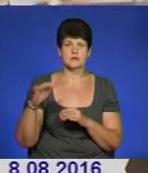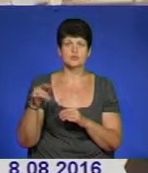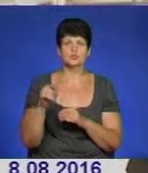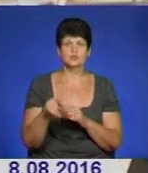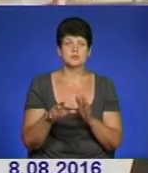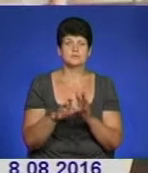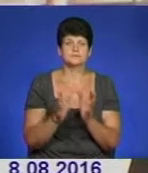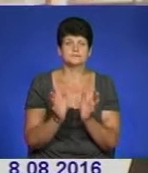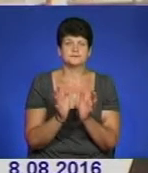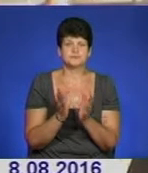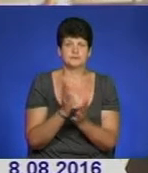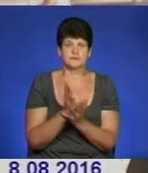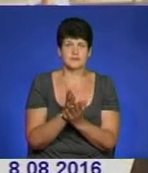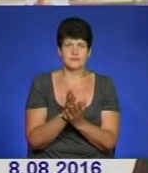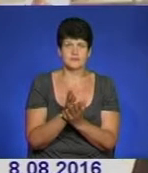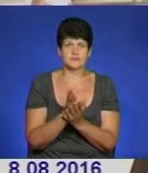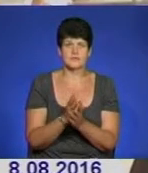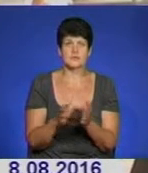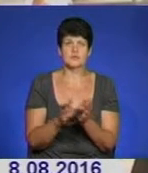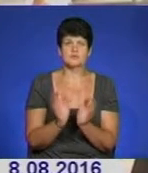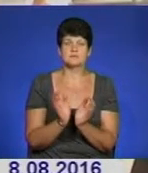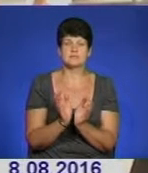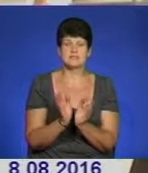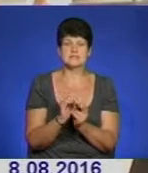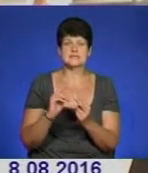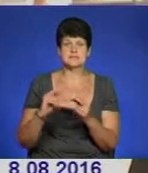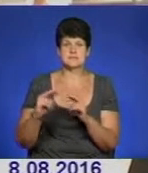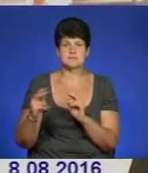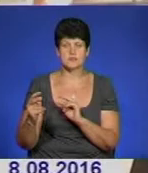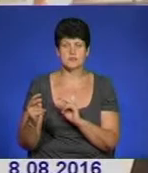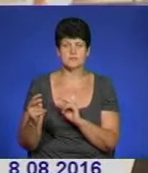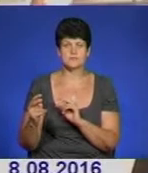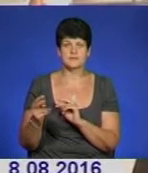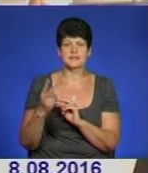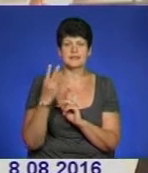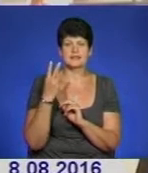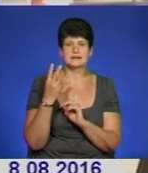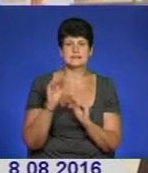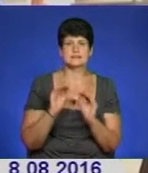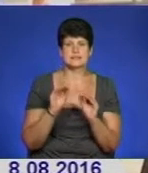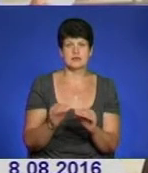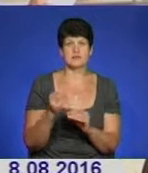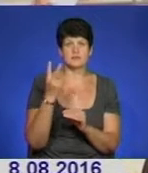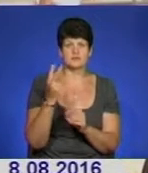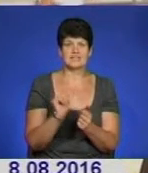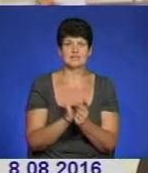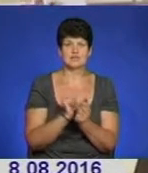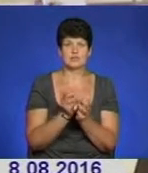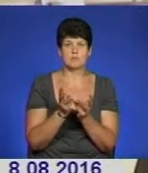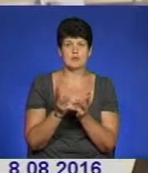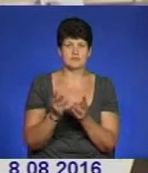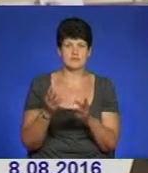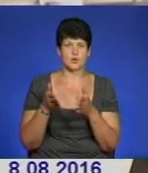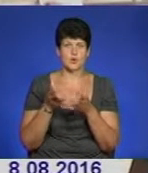енергозберігаючий іде об'єкт по енергозбереженню. Значить, замінюємо два котла, верніше, ставимо два твердопалених котла